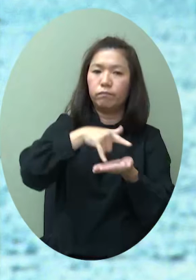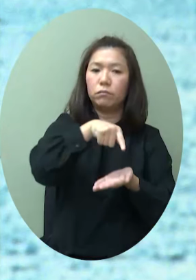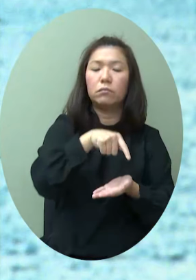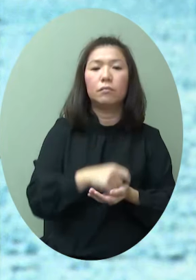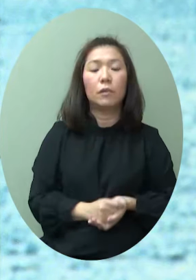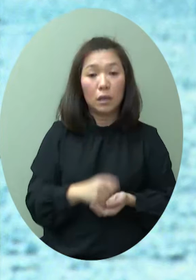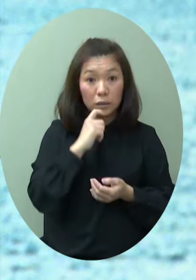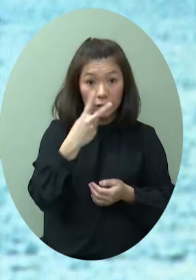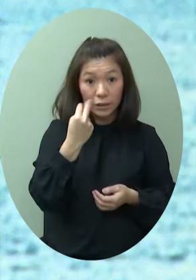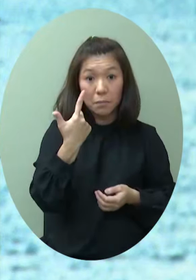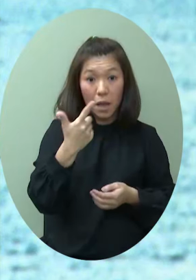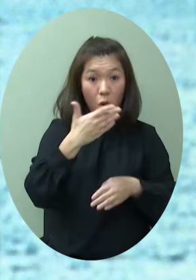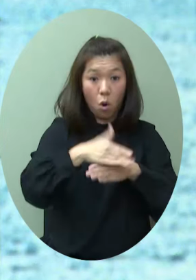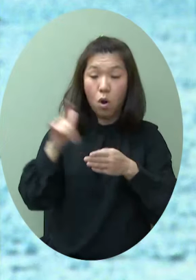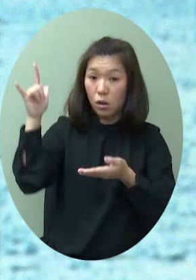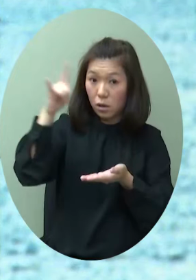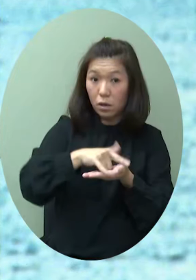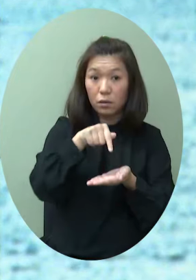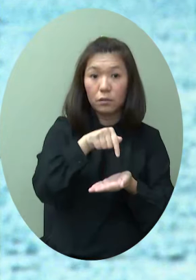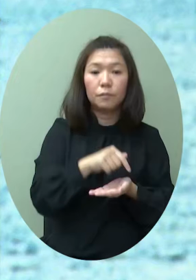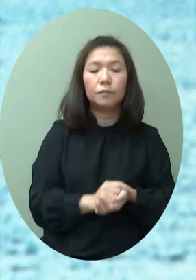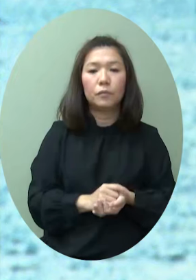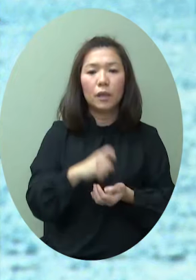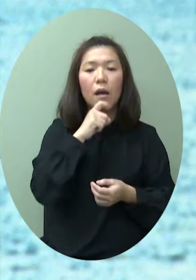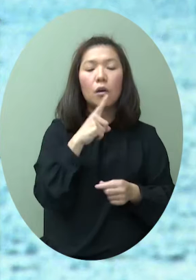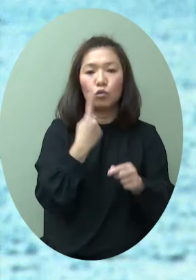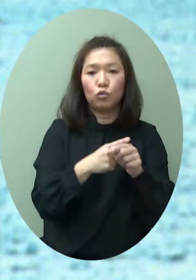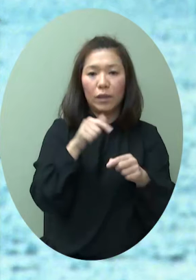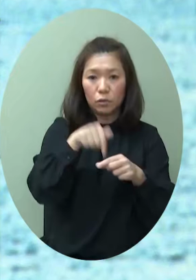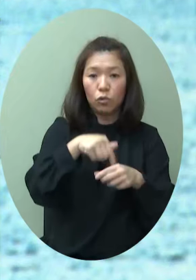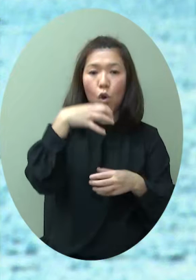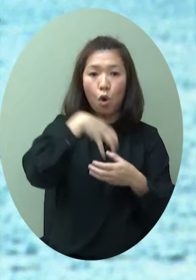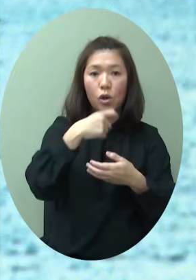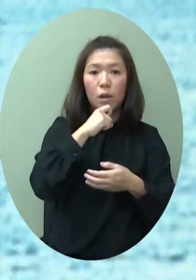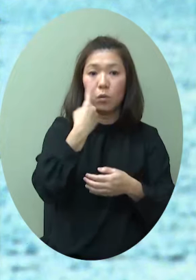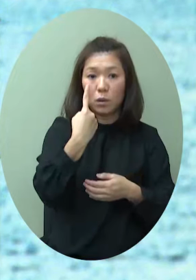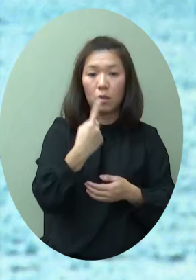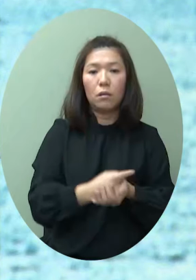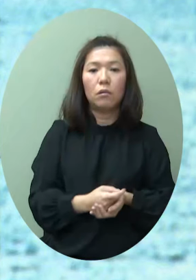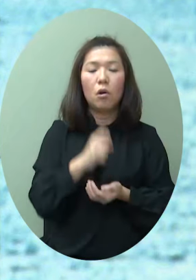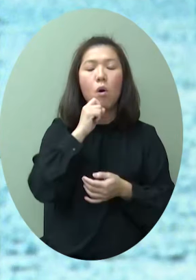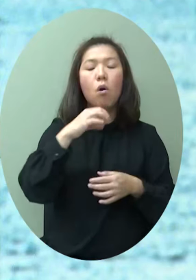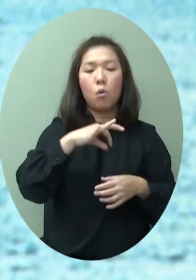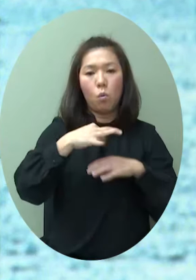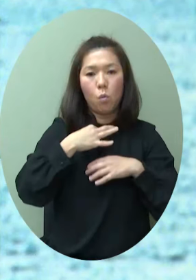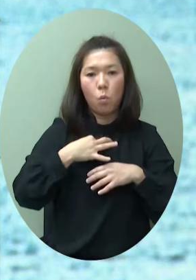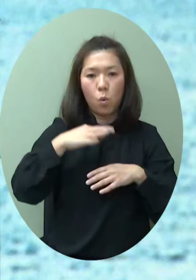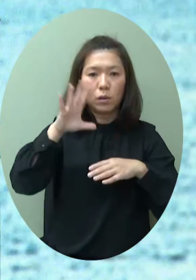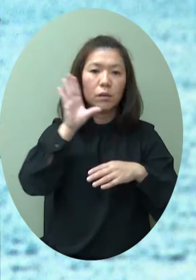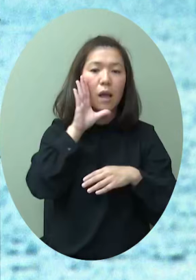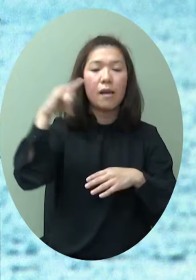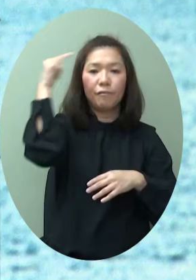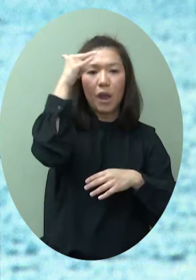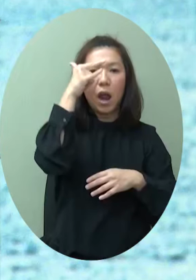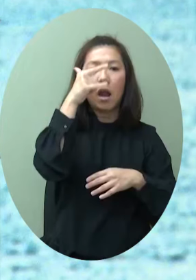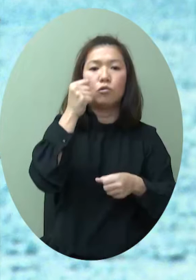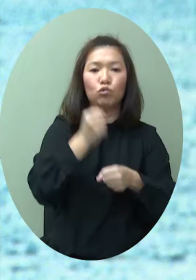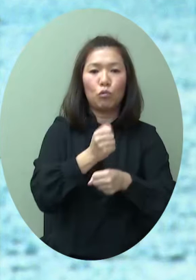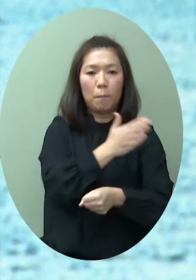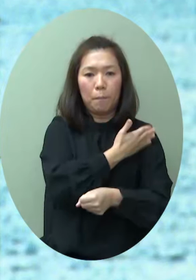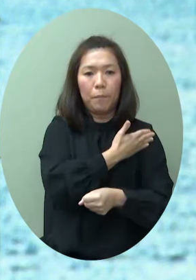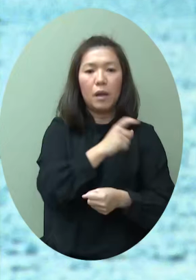咁28宗輸入性個案當中咧，其中一宗咧係涉及一名國泰航空公司嘅機師，一名